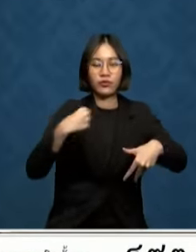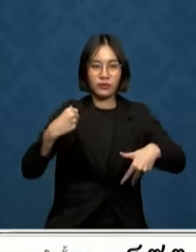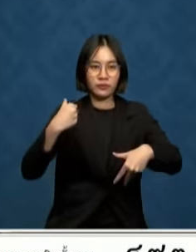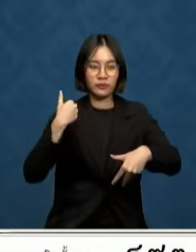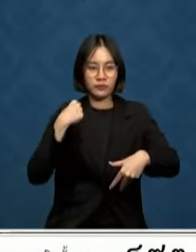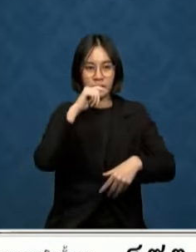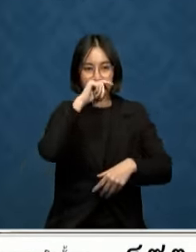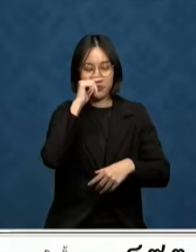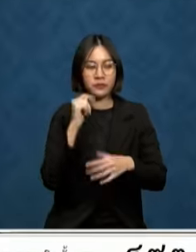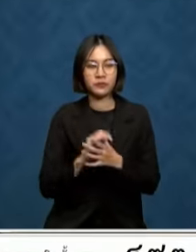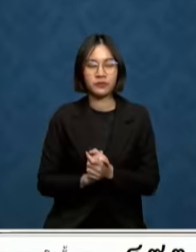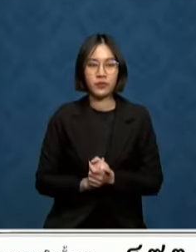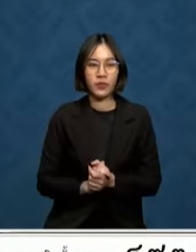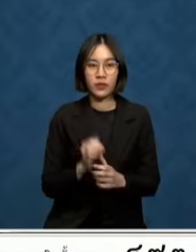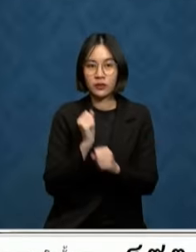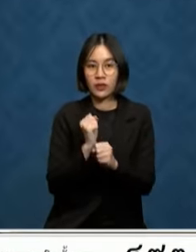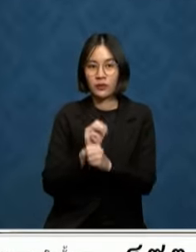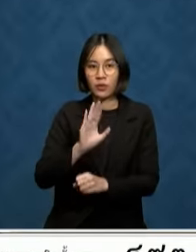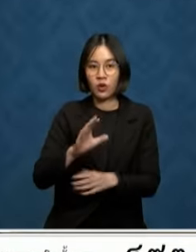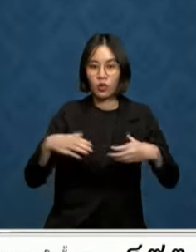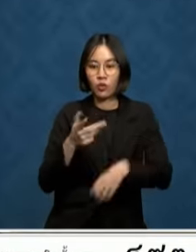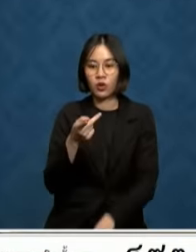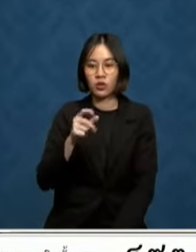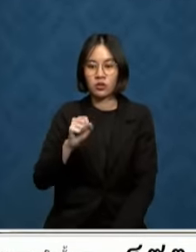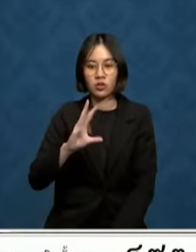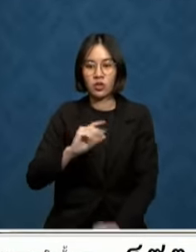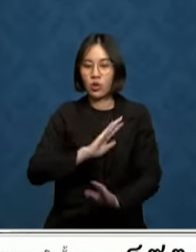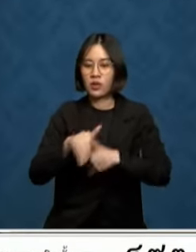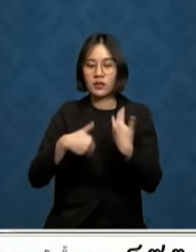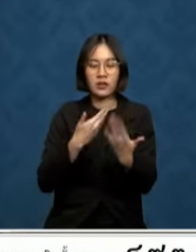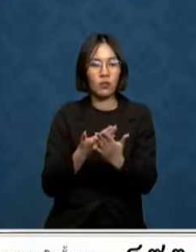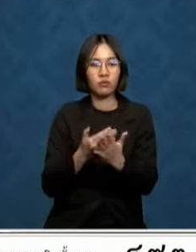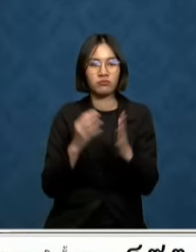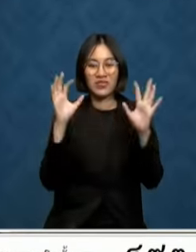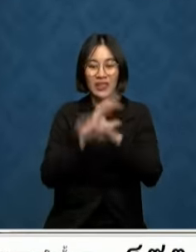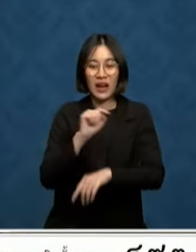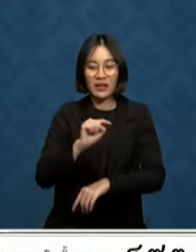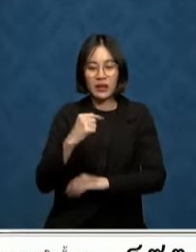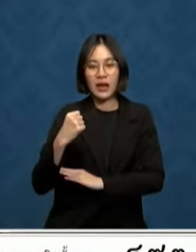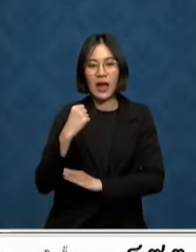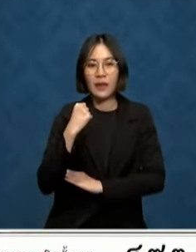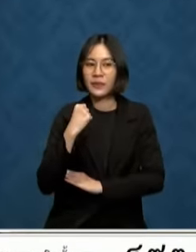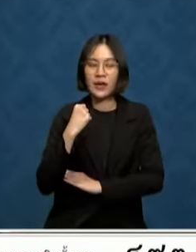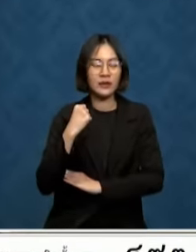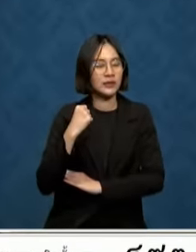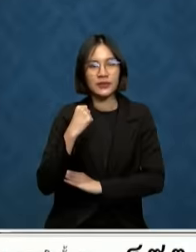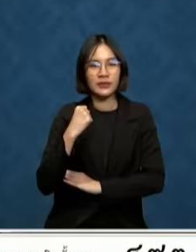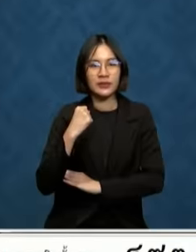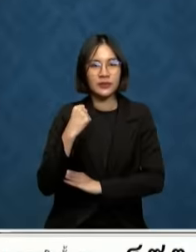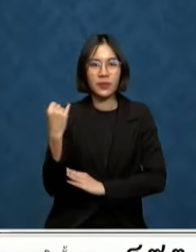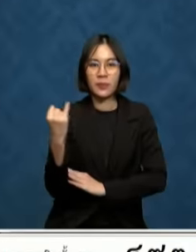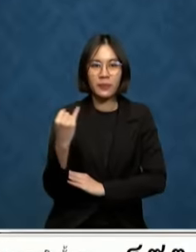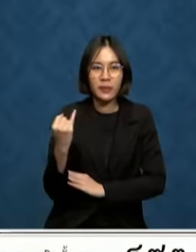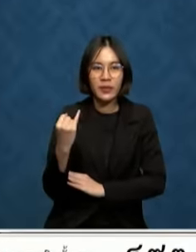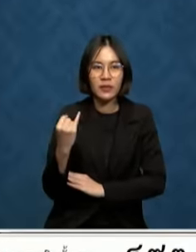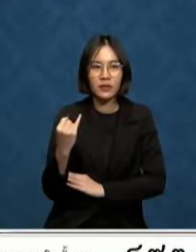ท่ประทานครับการกระทำของคอสช.เรานี้เป็นเครื่องหมายของอำนาจอัทิสแนอุจจาศท